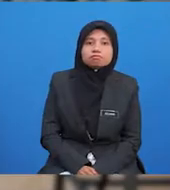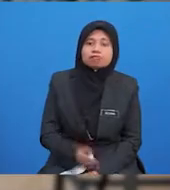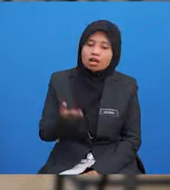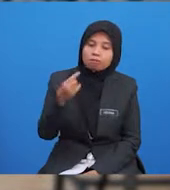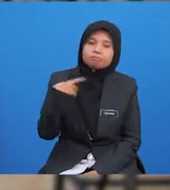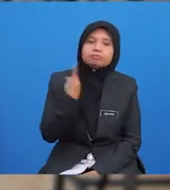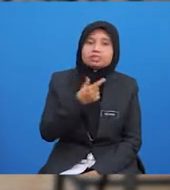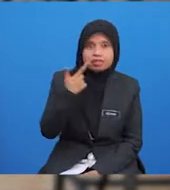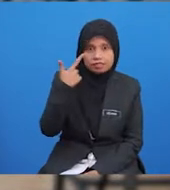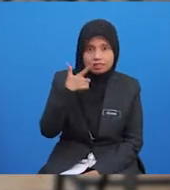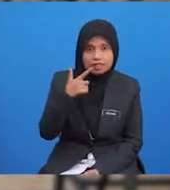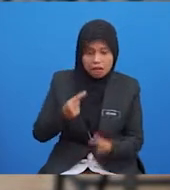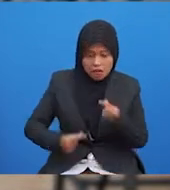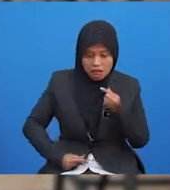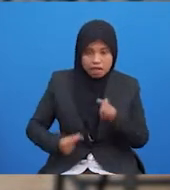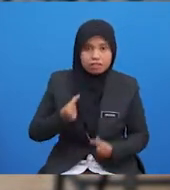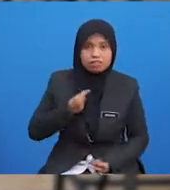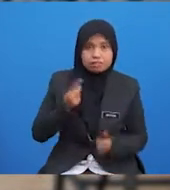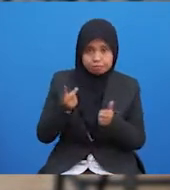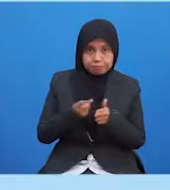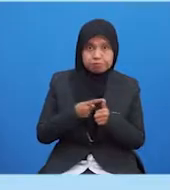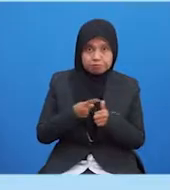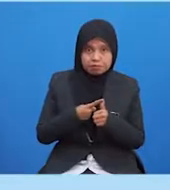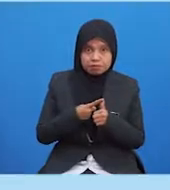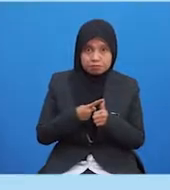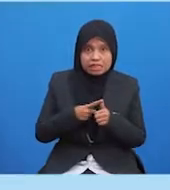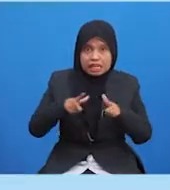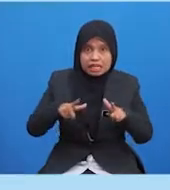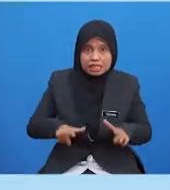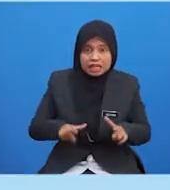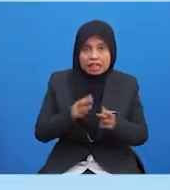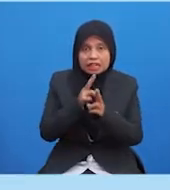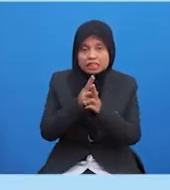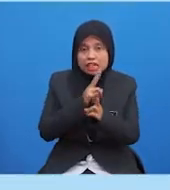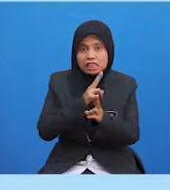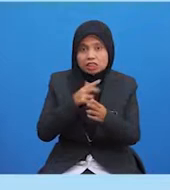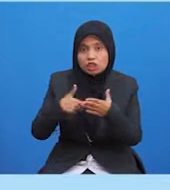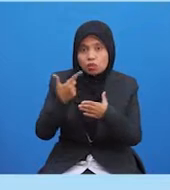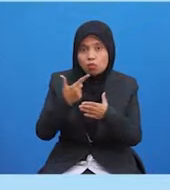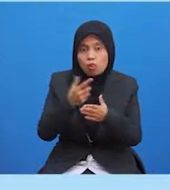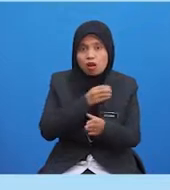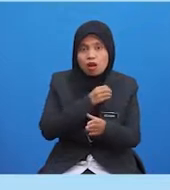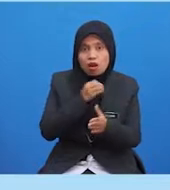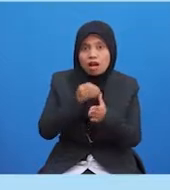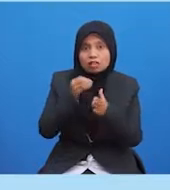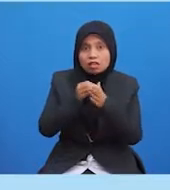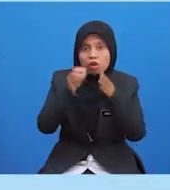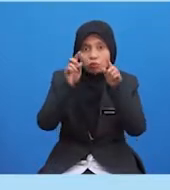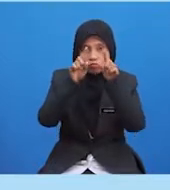Mari kita lihat gaya pertama, iaitu meletakkan garisan luar atau borders pada